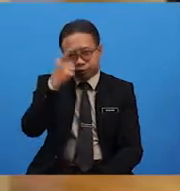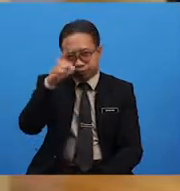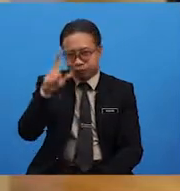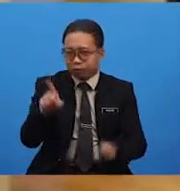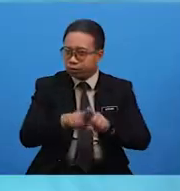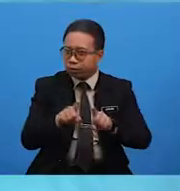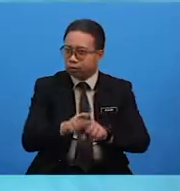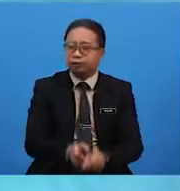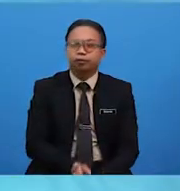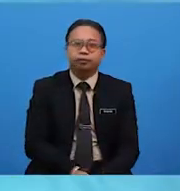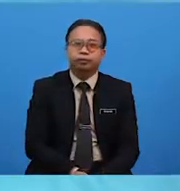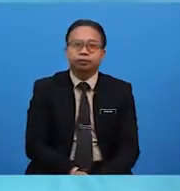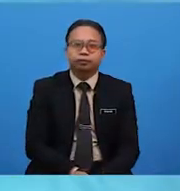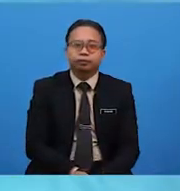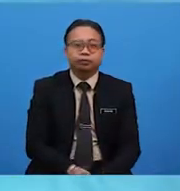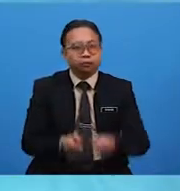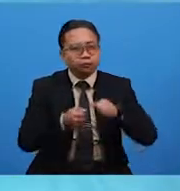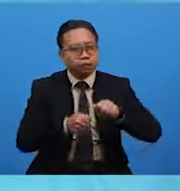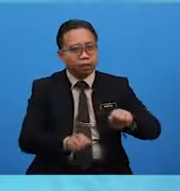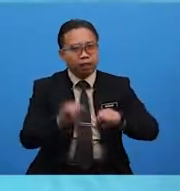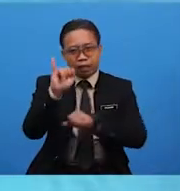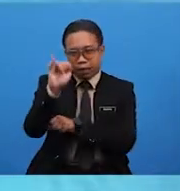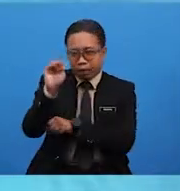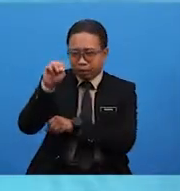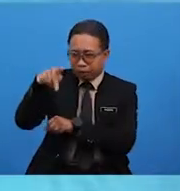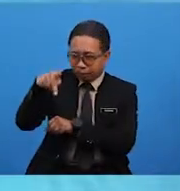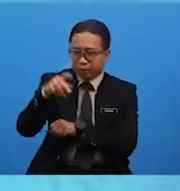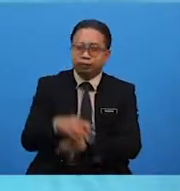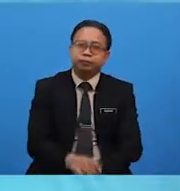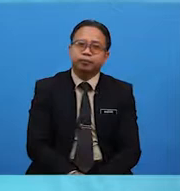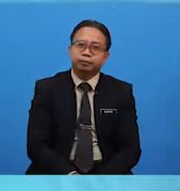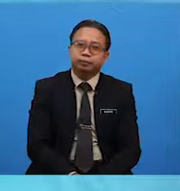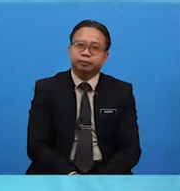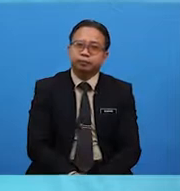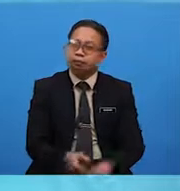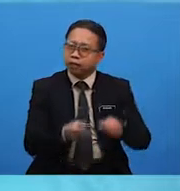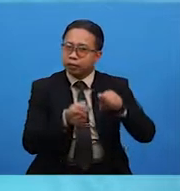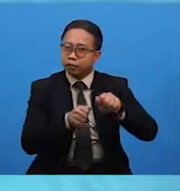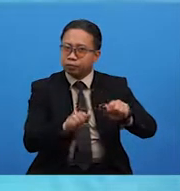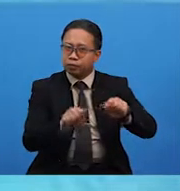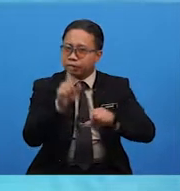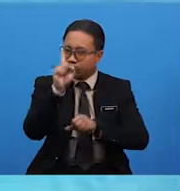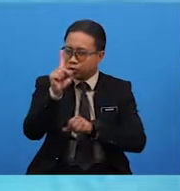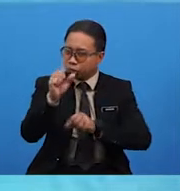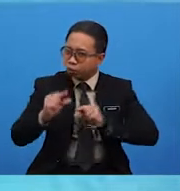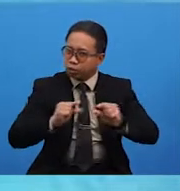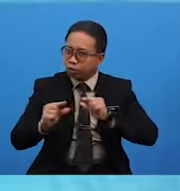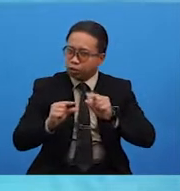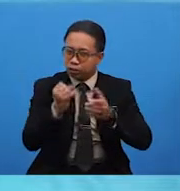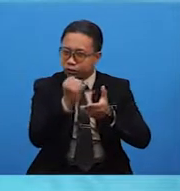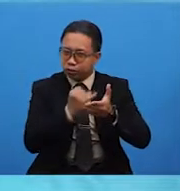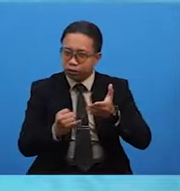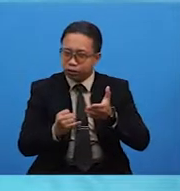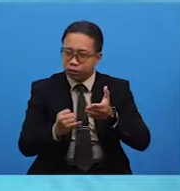sama-sama aliran impresionisme ekspresionisme bila satu pergerakan sedih